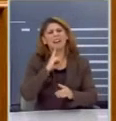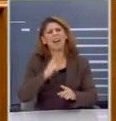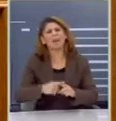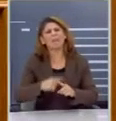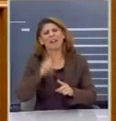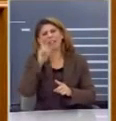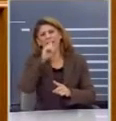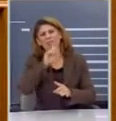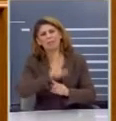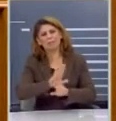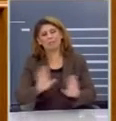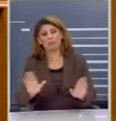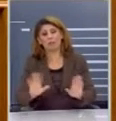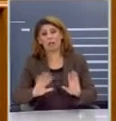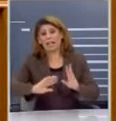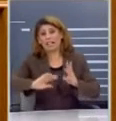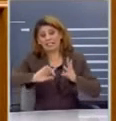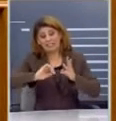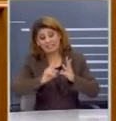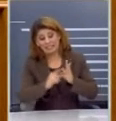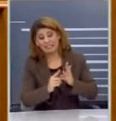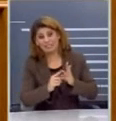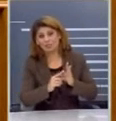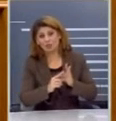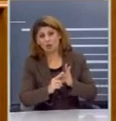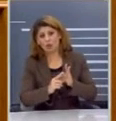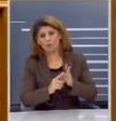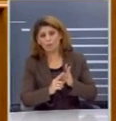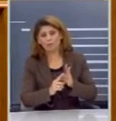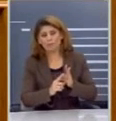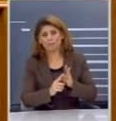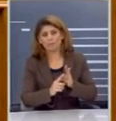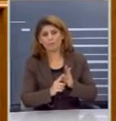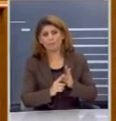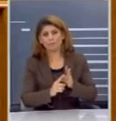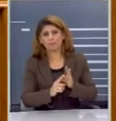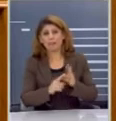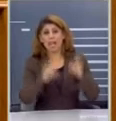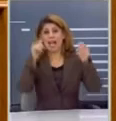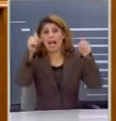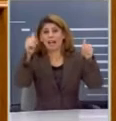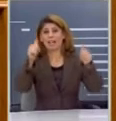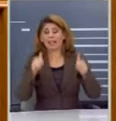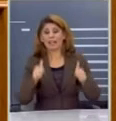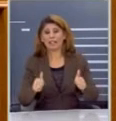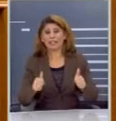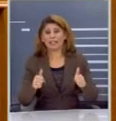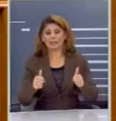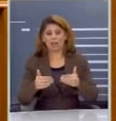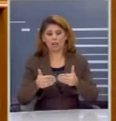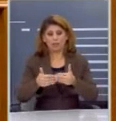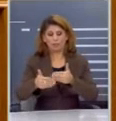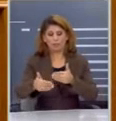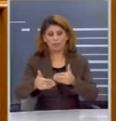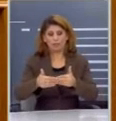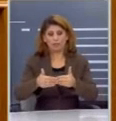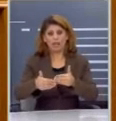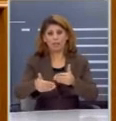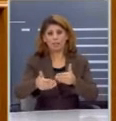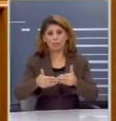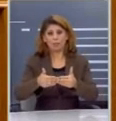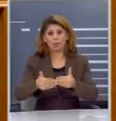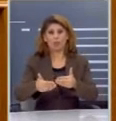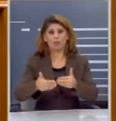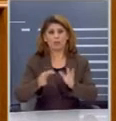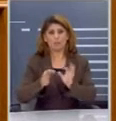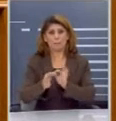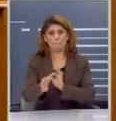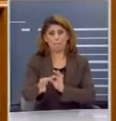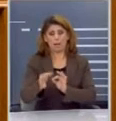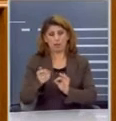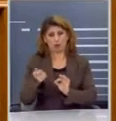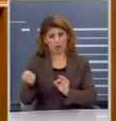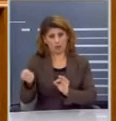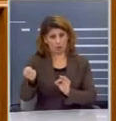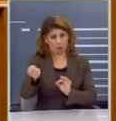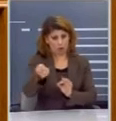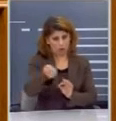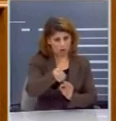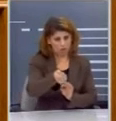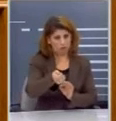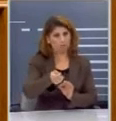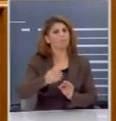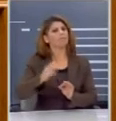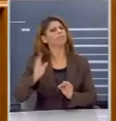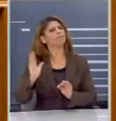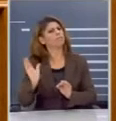Ο τρίτος παράγοντας είναι η ανακοίνωση των βραχυπρόθεσμων μέτρων για το χρέος, που